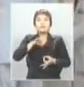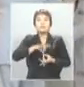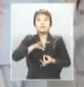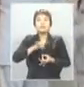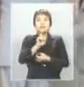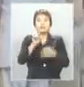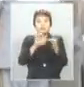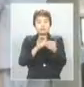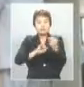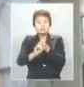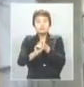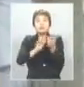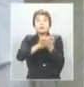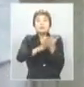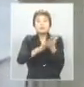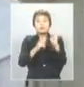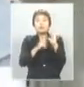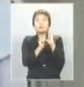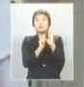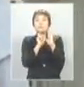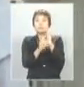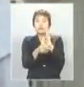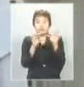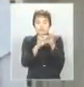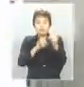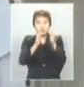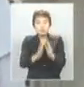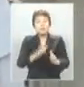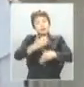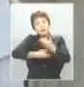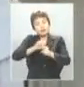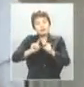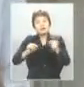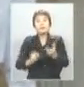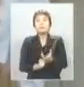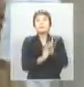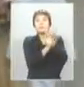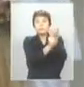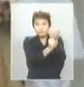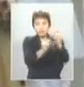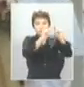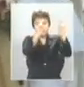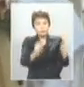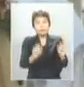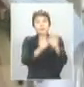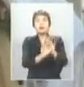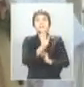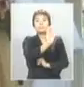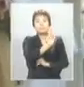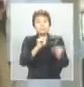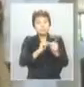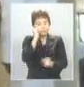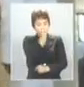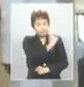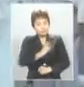รทั้งข้าราชการพ่อค้าและกลุ่มพลังมวลชนจำนวนมากร่วมกันประกอบพิธีถวายผ่านพุ่มต่อหน้าพระบรมฉายาลักษณ์พระบาทสมเด็จพระเจ้